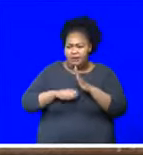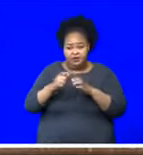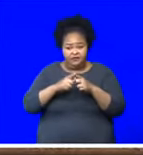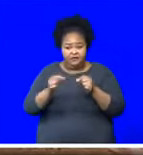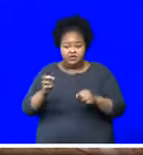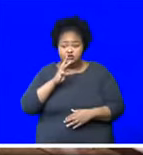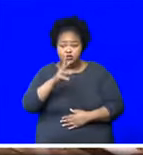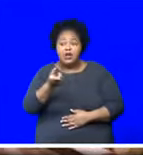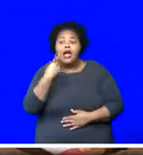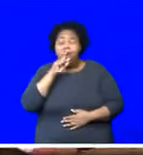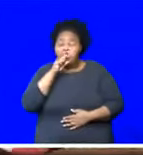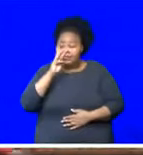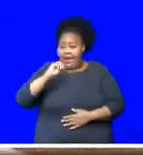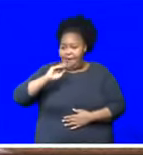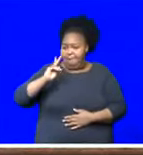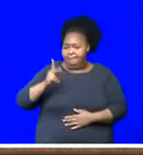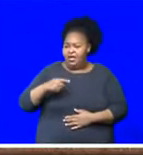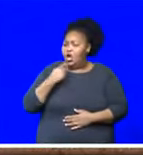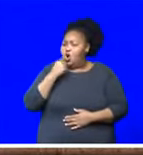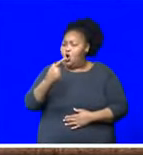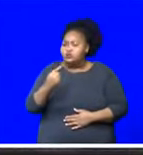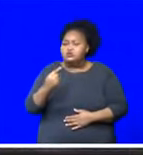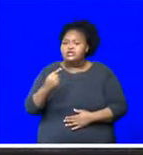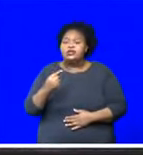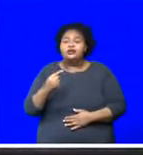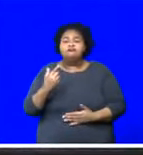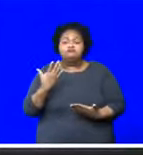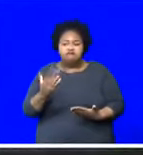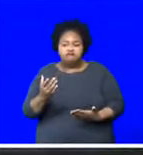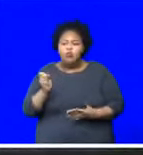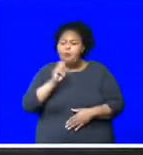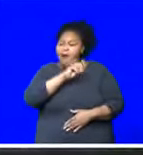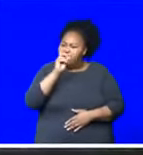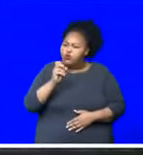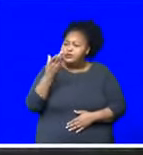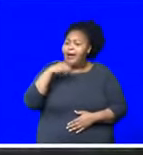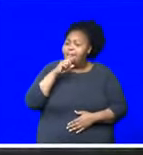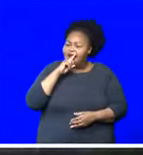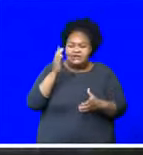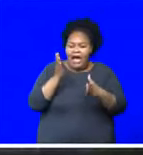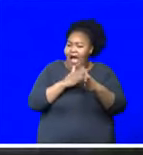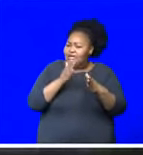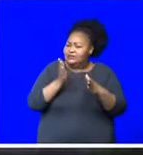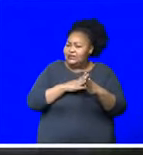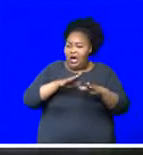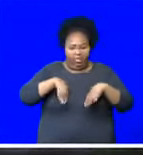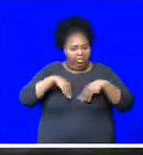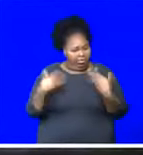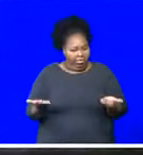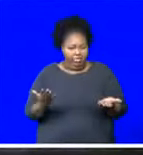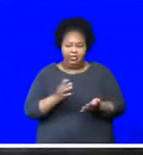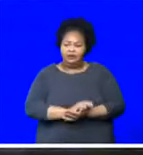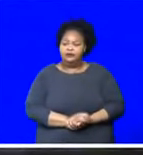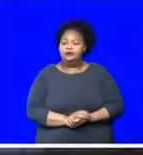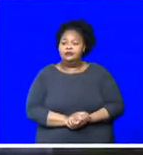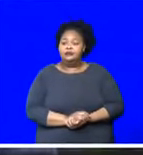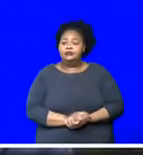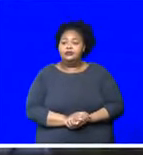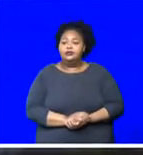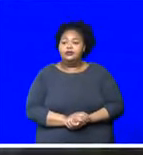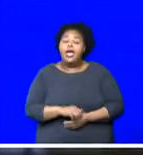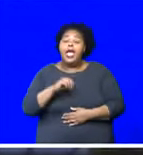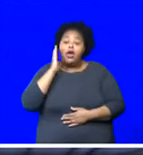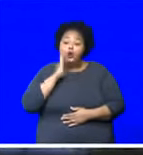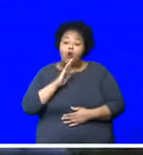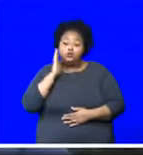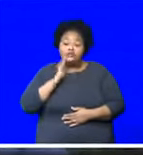tinchazelo labanikwe tona ngalokhu hamba kwale nkampani. Bantu se baqale kukhulume kwaluseni ukuthi